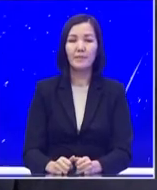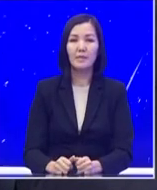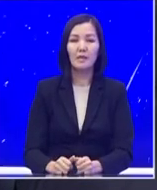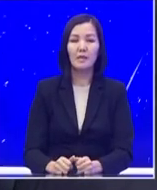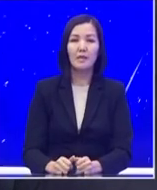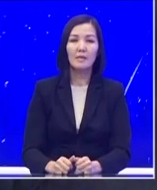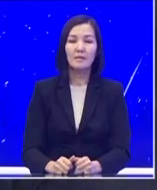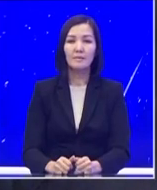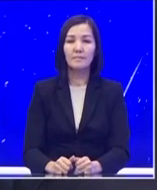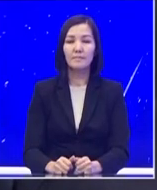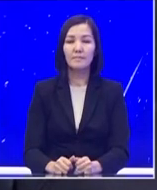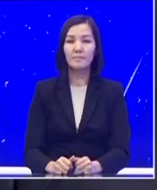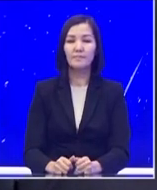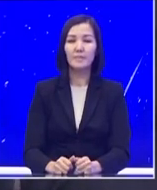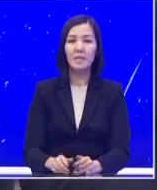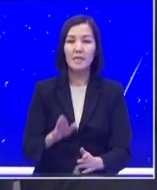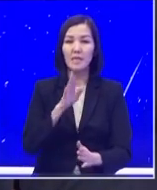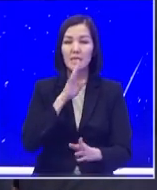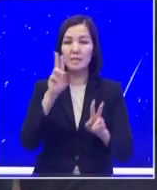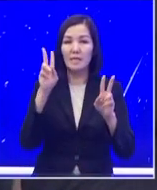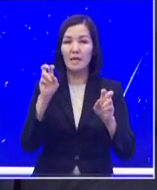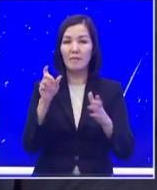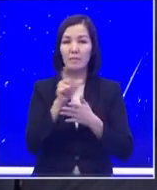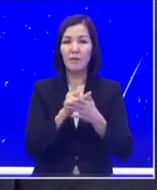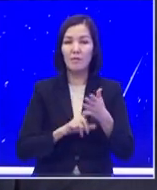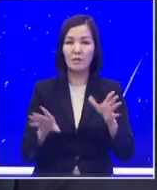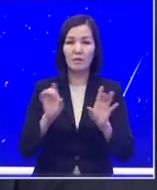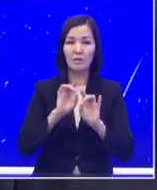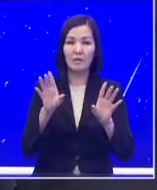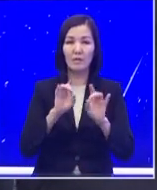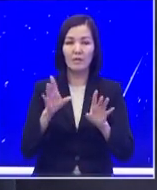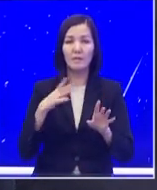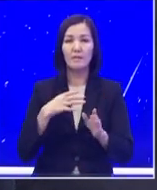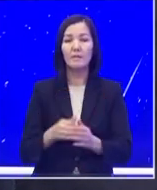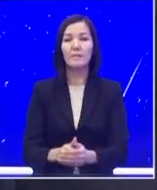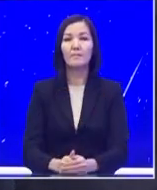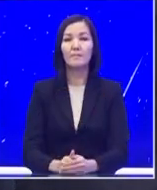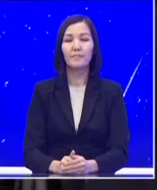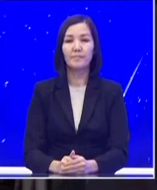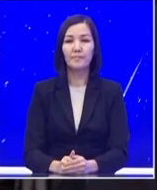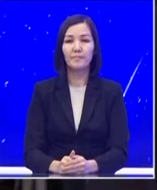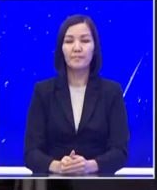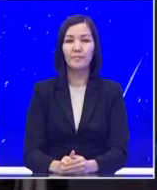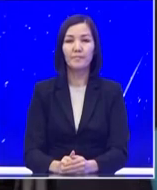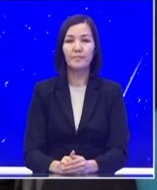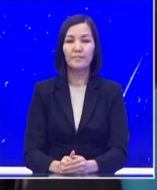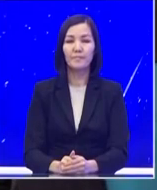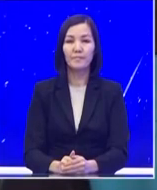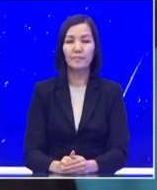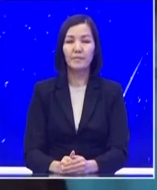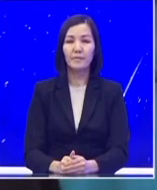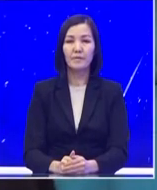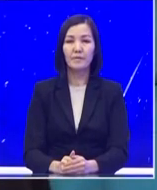Арулар асыл жарлар, арулар әрбіреудің шаңырағы, әрбіреге от болып шағылады. Шахаров